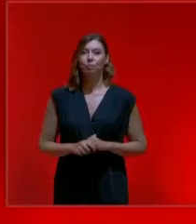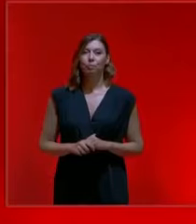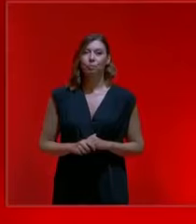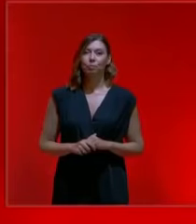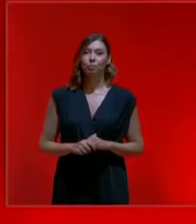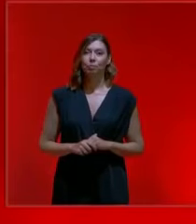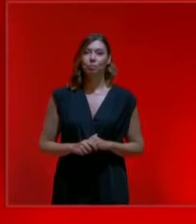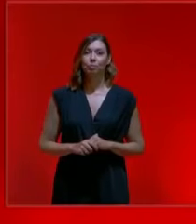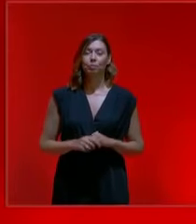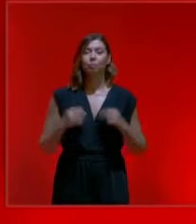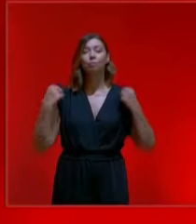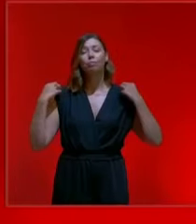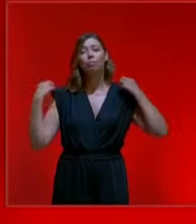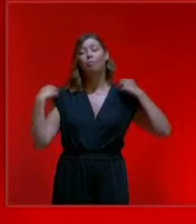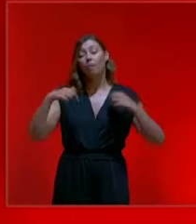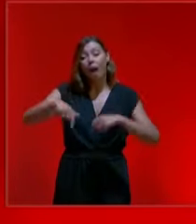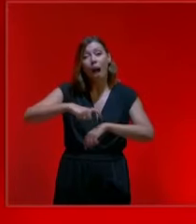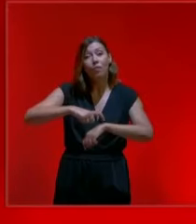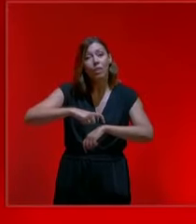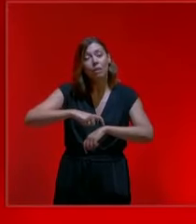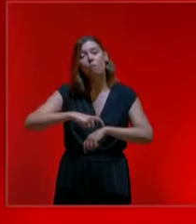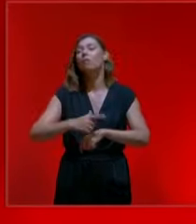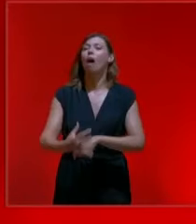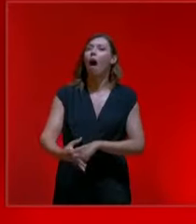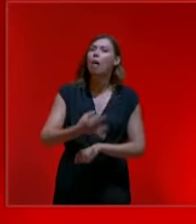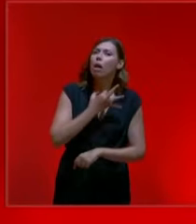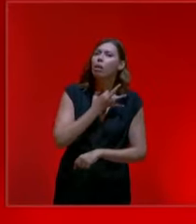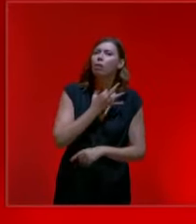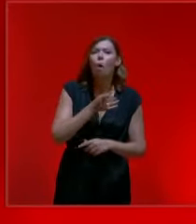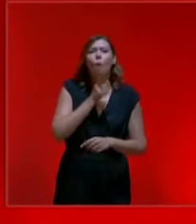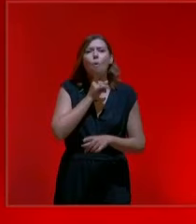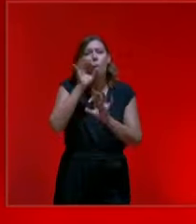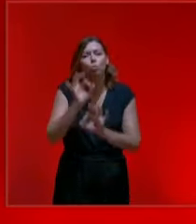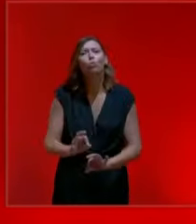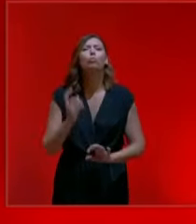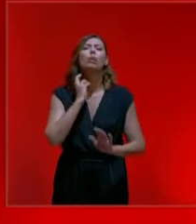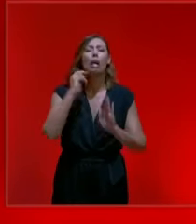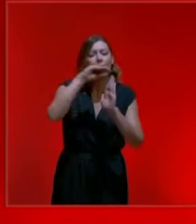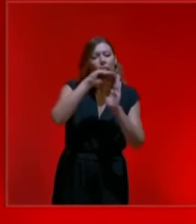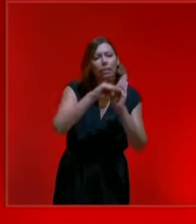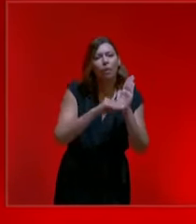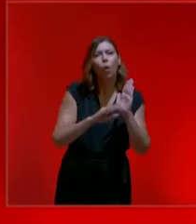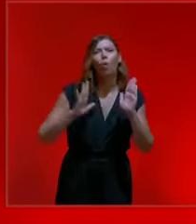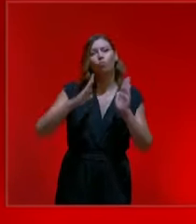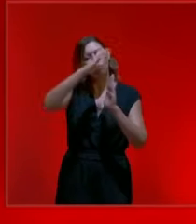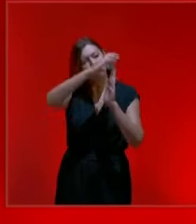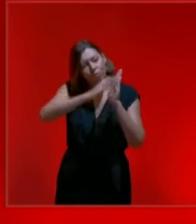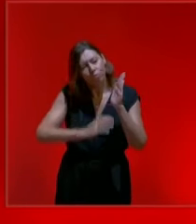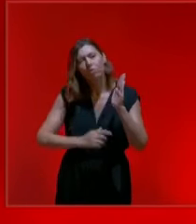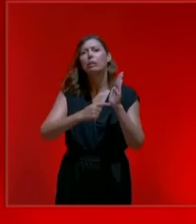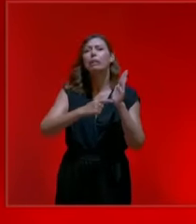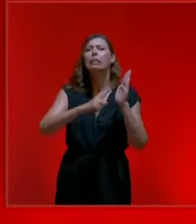Αυτό που χρειαζόμαστε, αυτό που είμαστε σύμφωνα με το καταστατικό και τη διακήρυξή μας, είναι κόμμα των